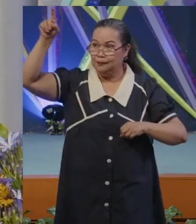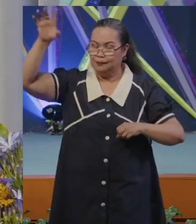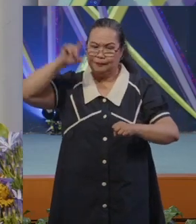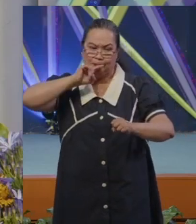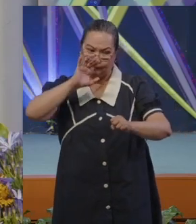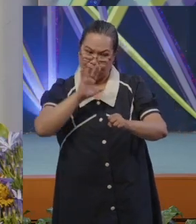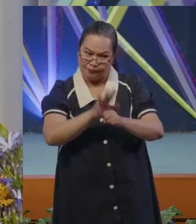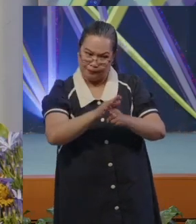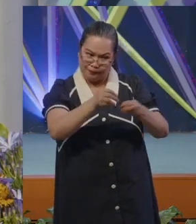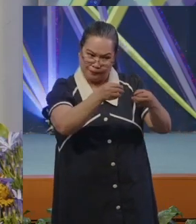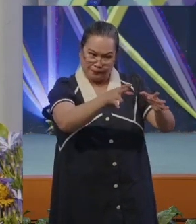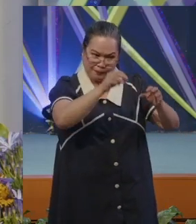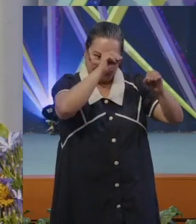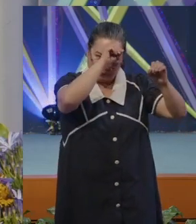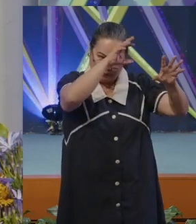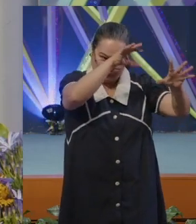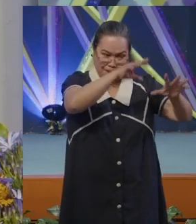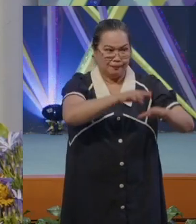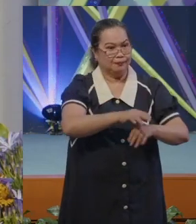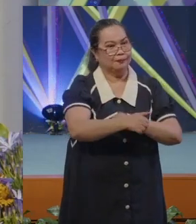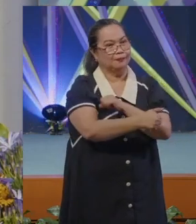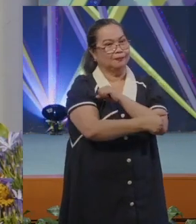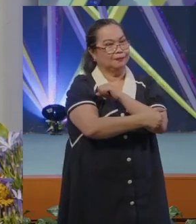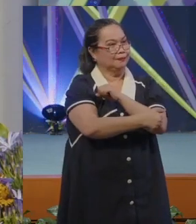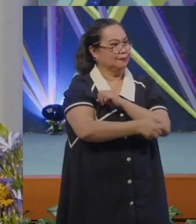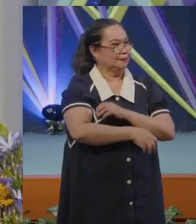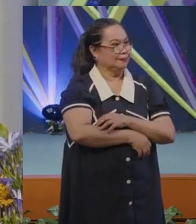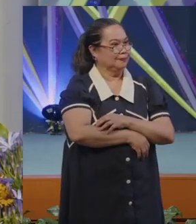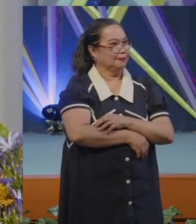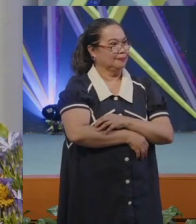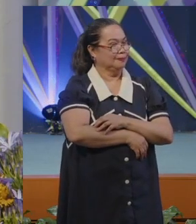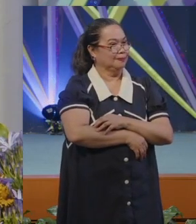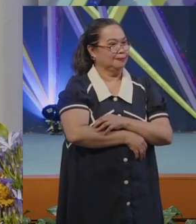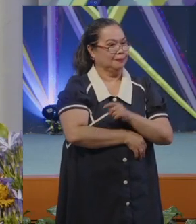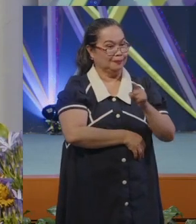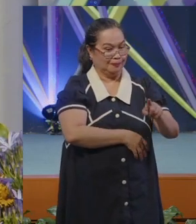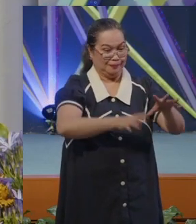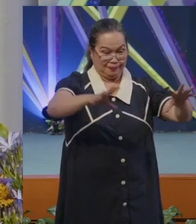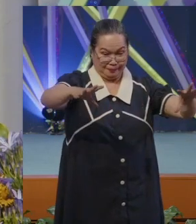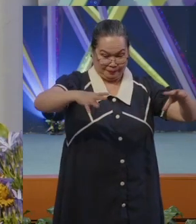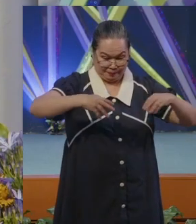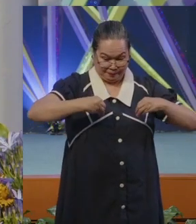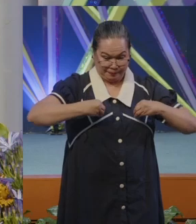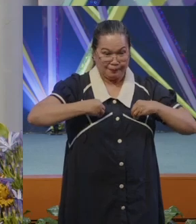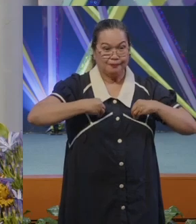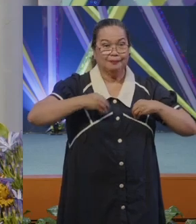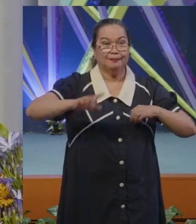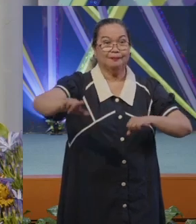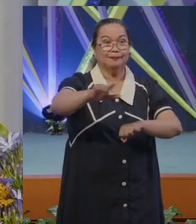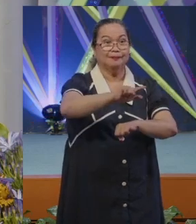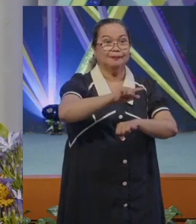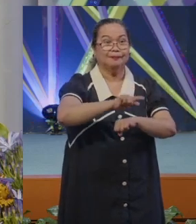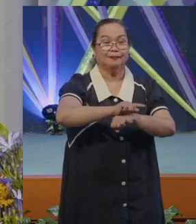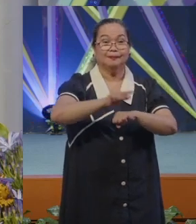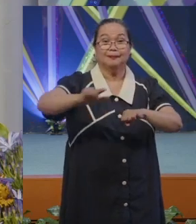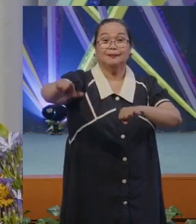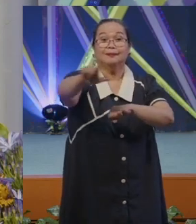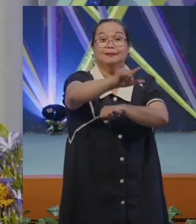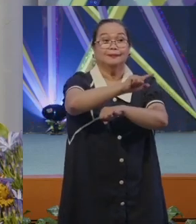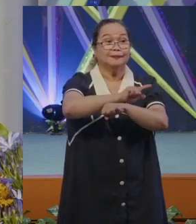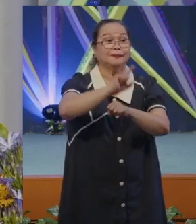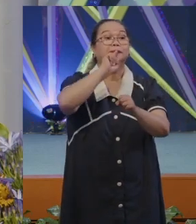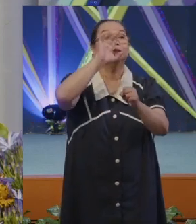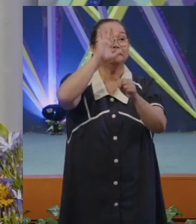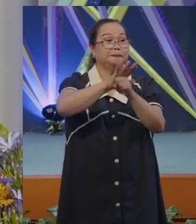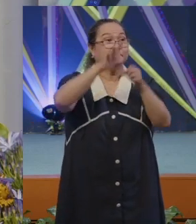fathers to give them. Siya ay inutusan, cause these people to inherit the land. Yung land na yun, pinangako